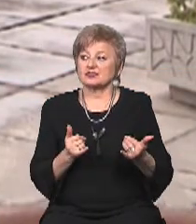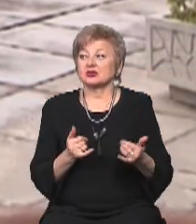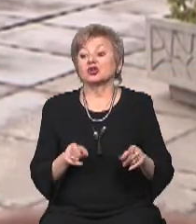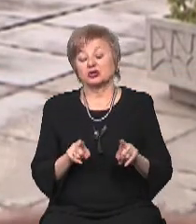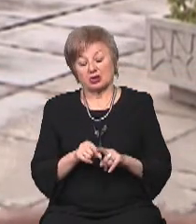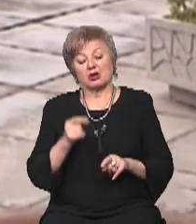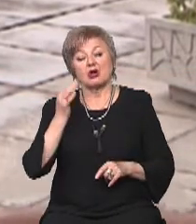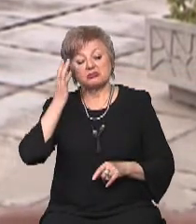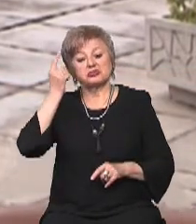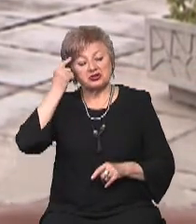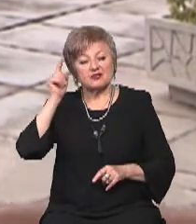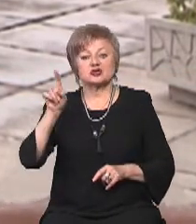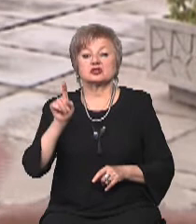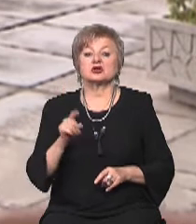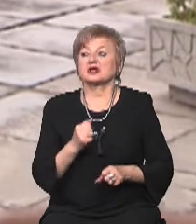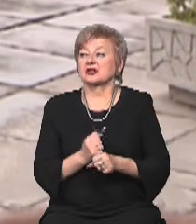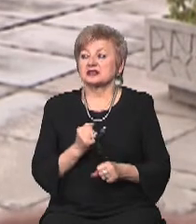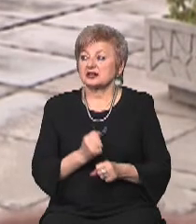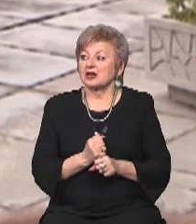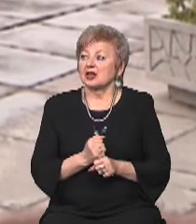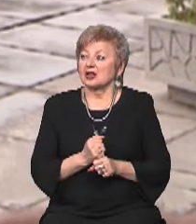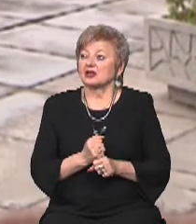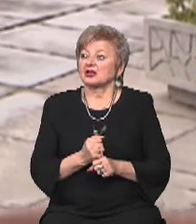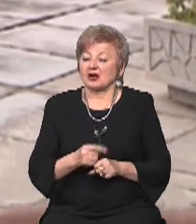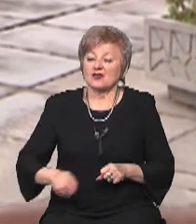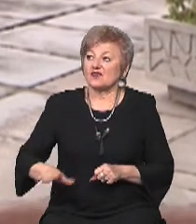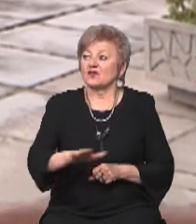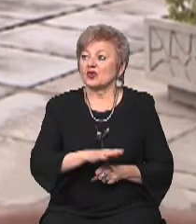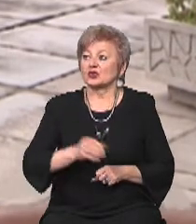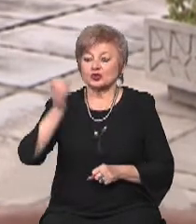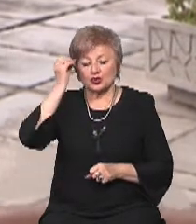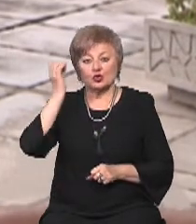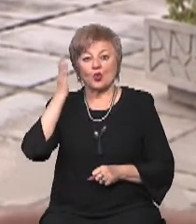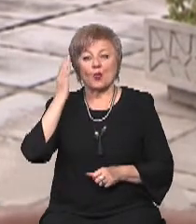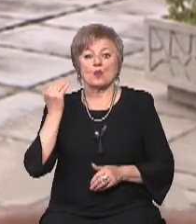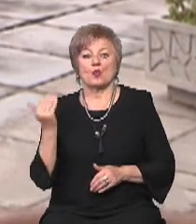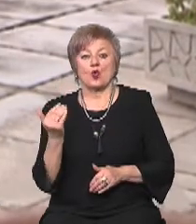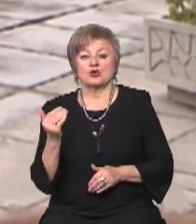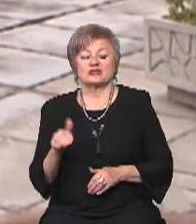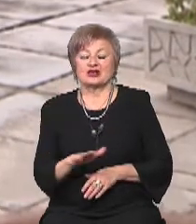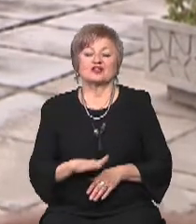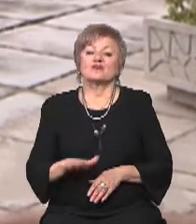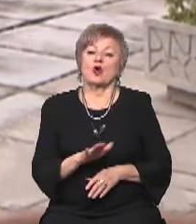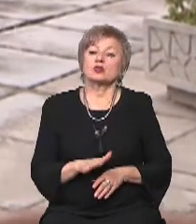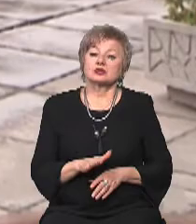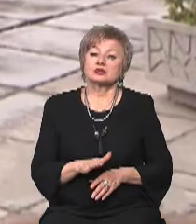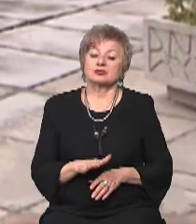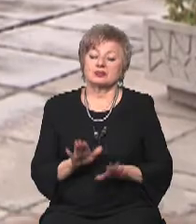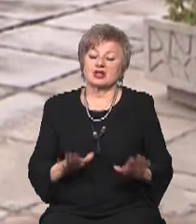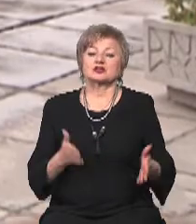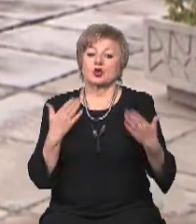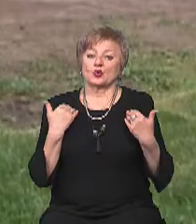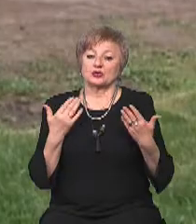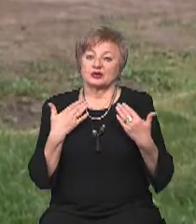така ідея виникла – зробити в цьому дворику японську інсталяцію, японський дворик, фотозону в